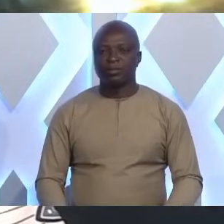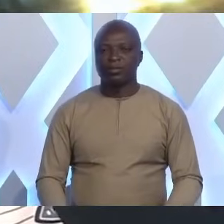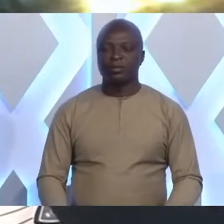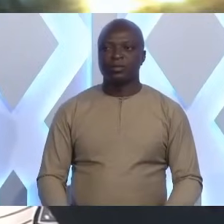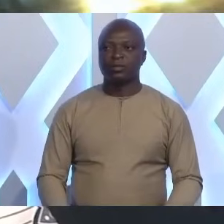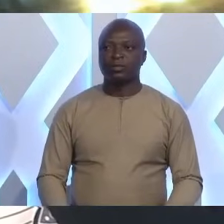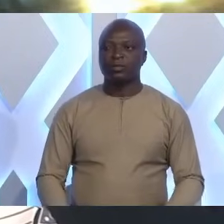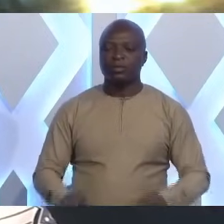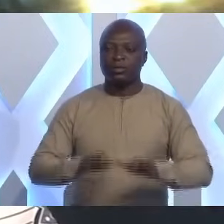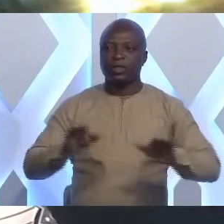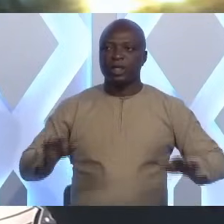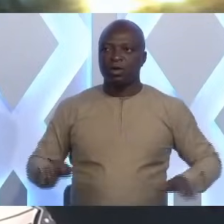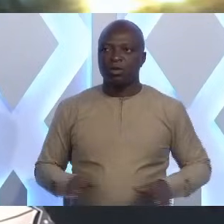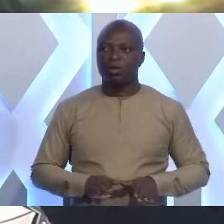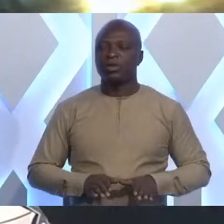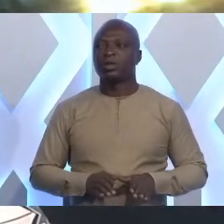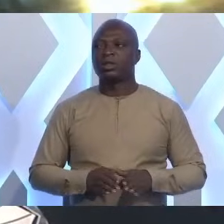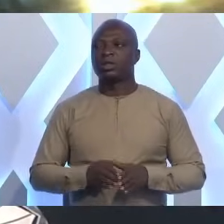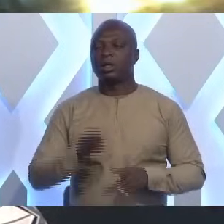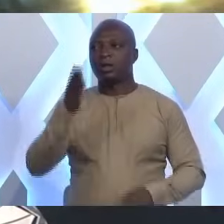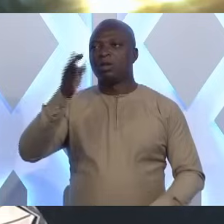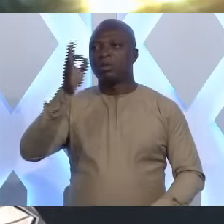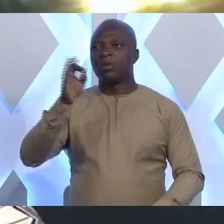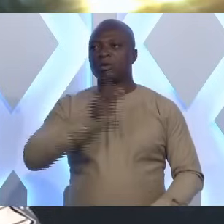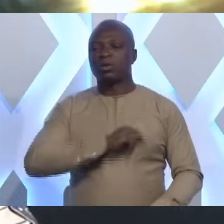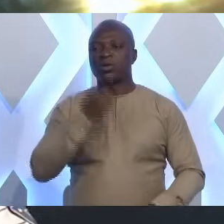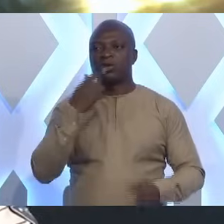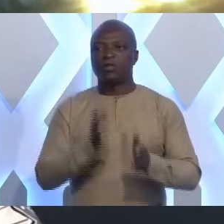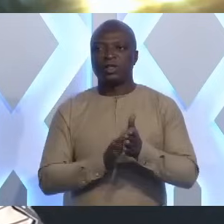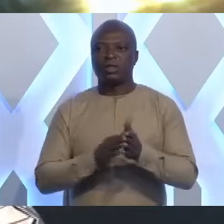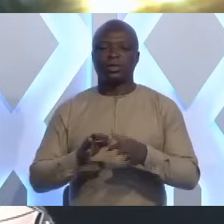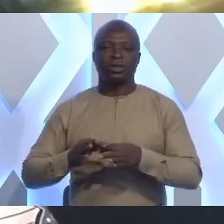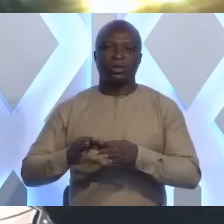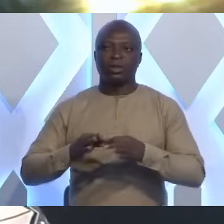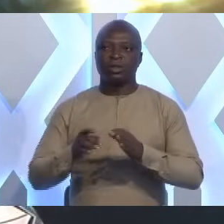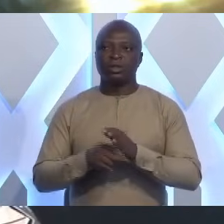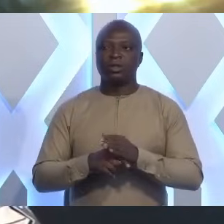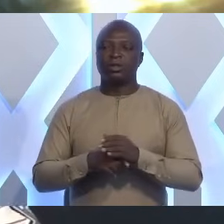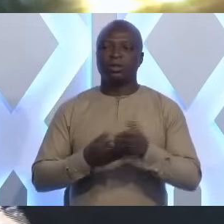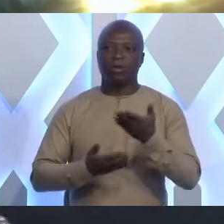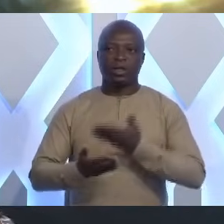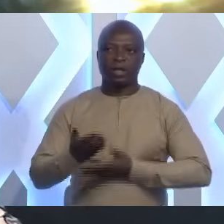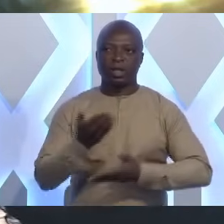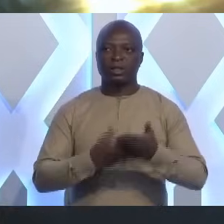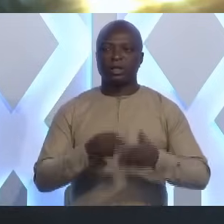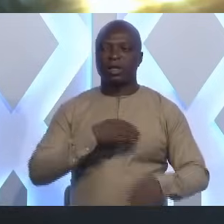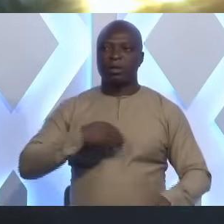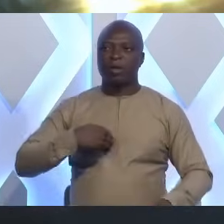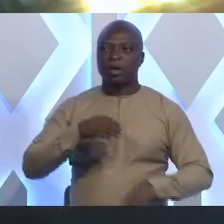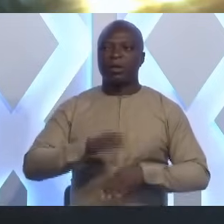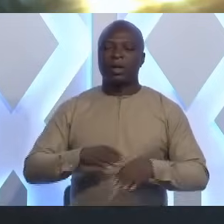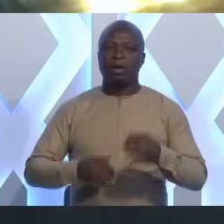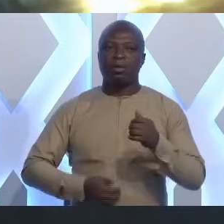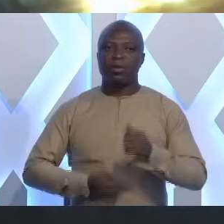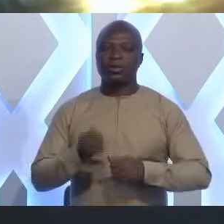La communauté burkinabé au Togo se félicite de l'élan de solidarité que partagent ses membres et appelle à plus